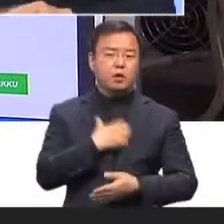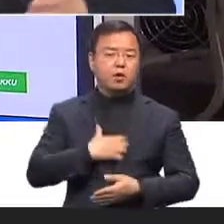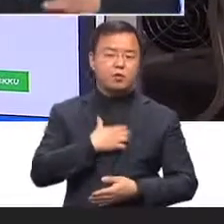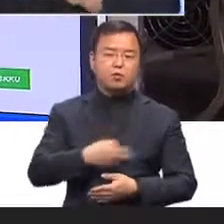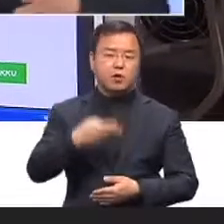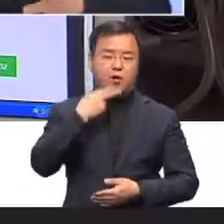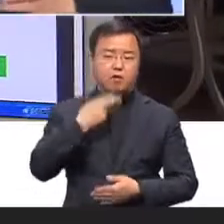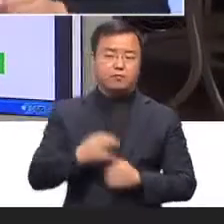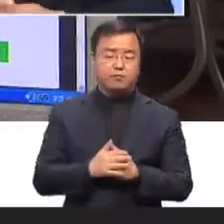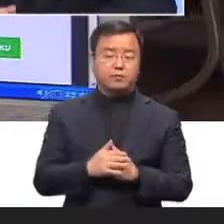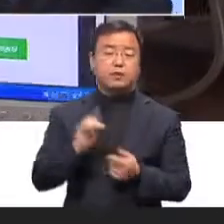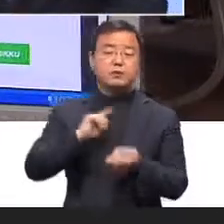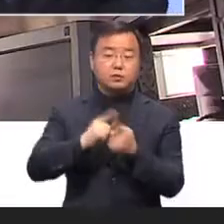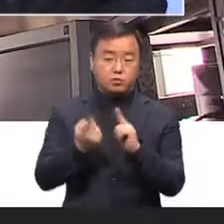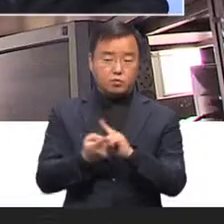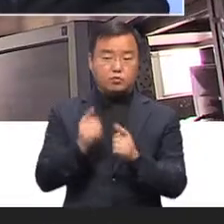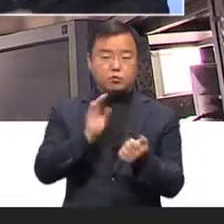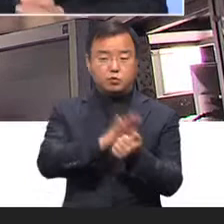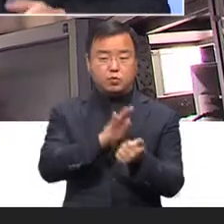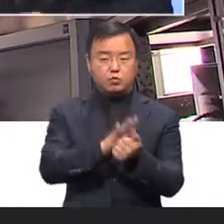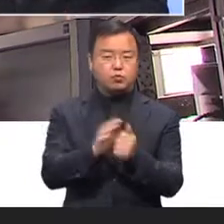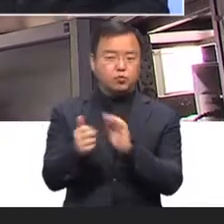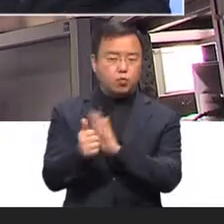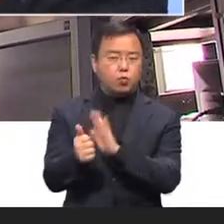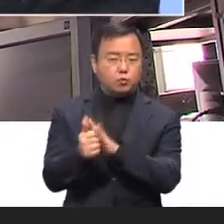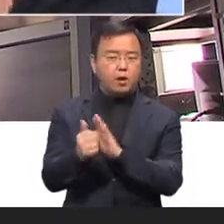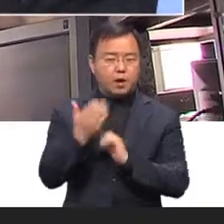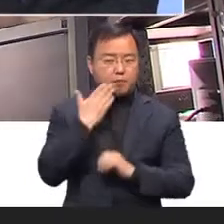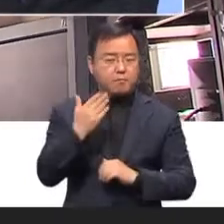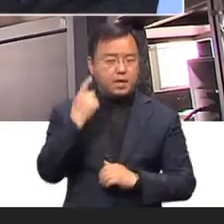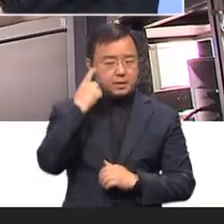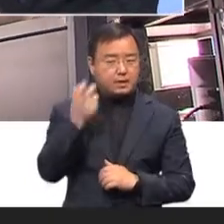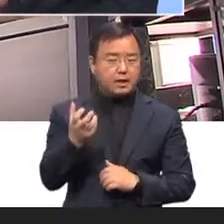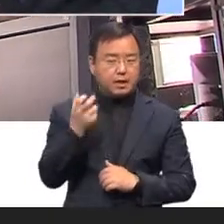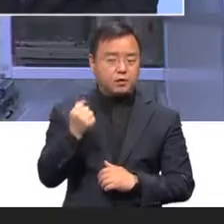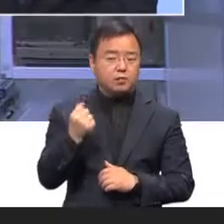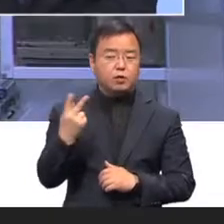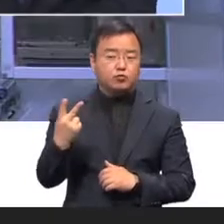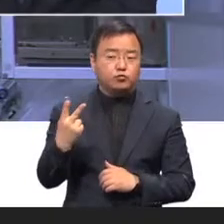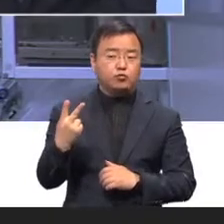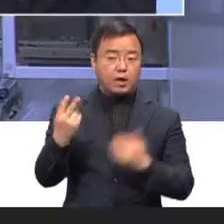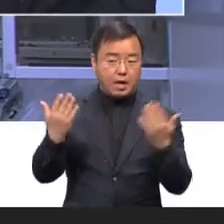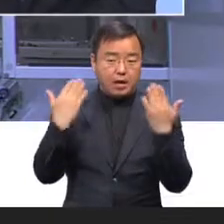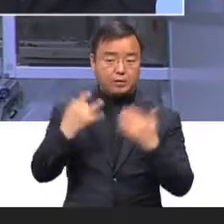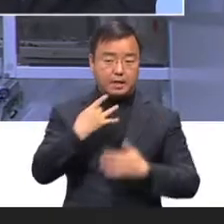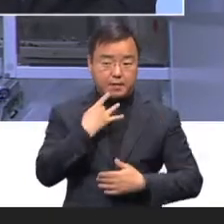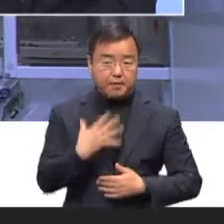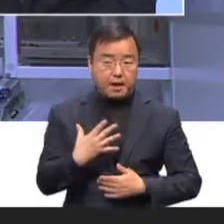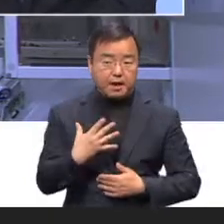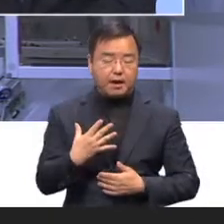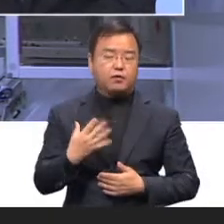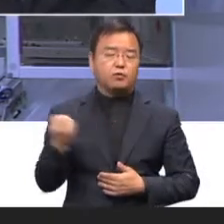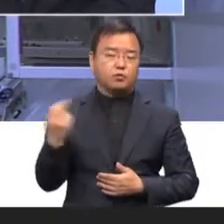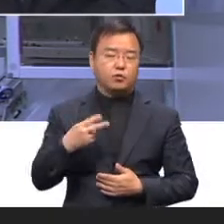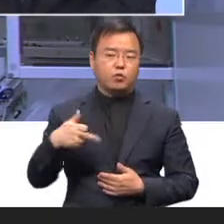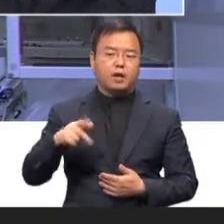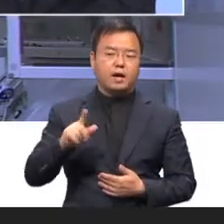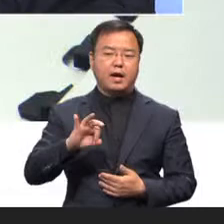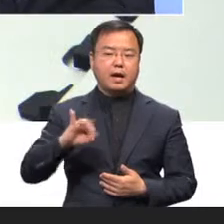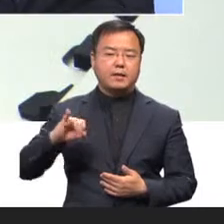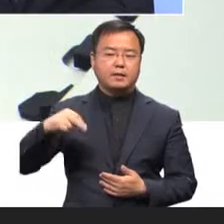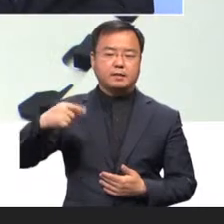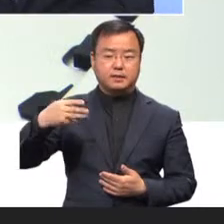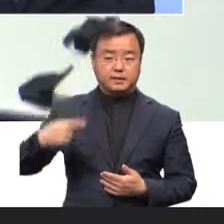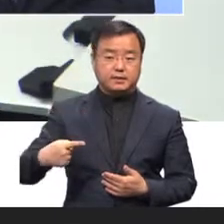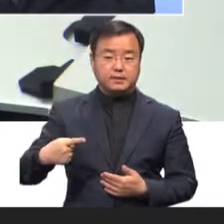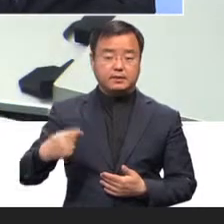그래서 이게 서로에게 도움이 되는 부분이라 뭐 생각이 들고 이게 지금 연세대 고려대 만 얘기가 되고 있지만 카이스트 나 서울대도 지금 추진하려고